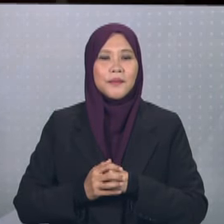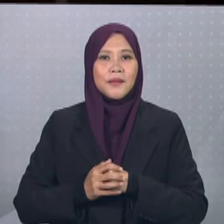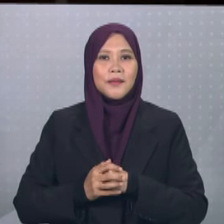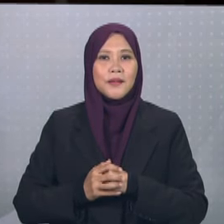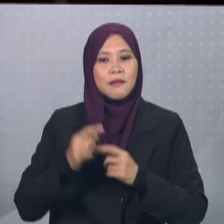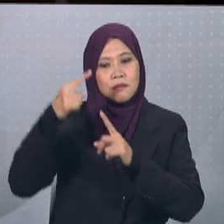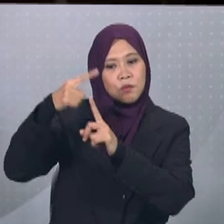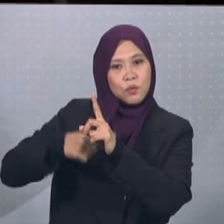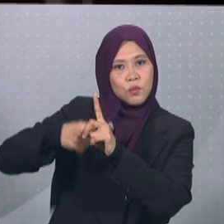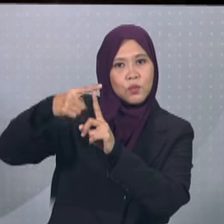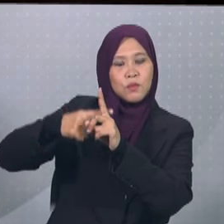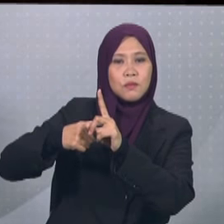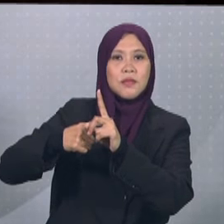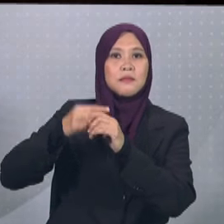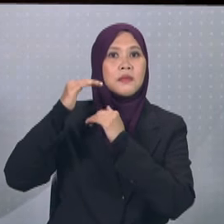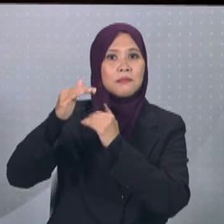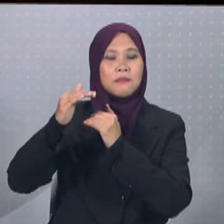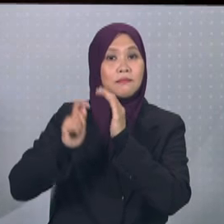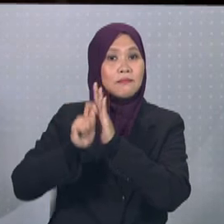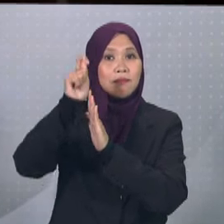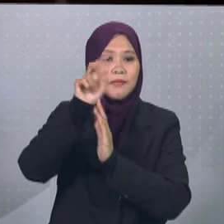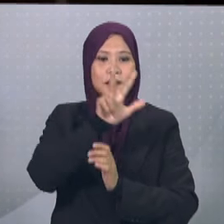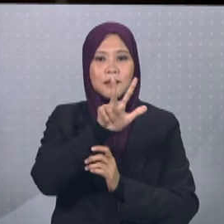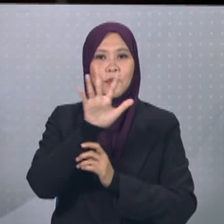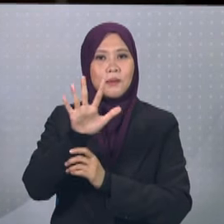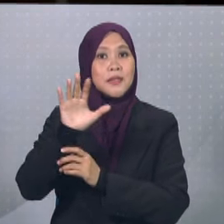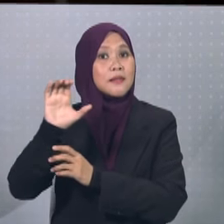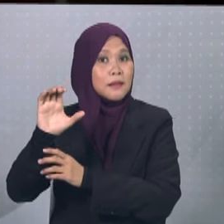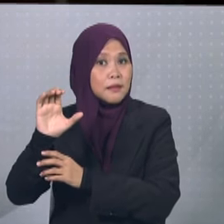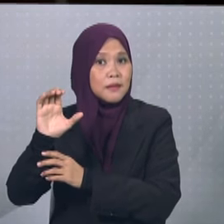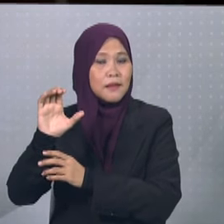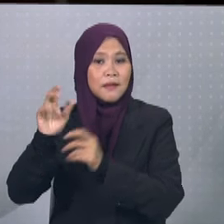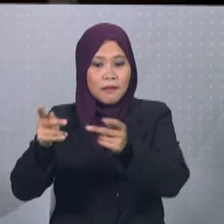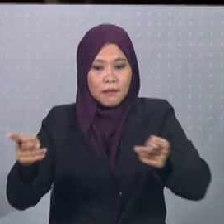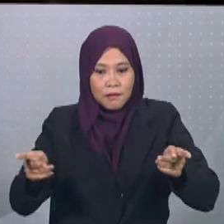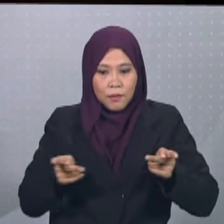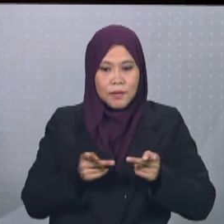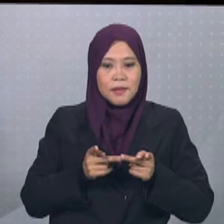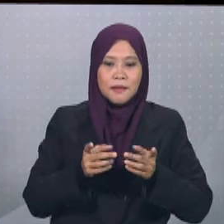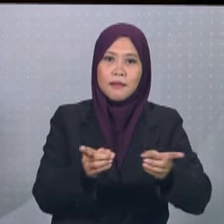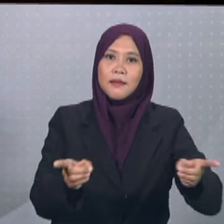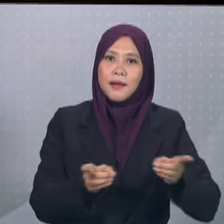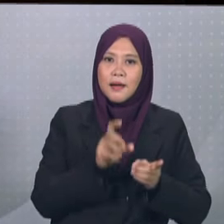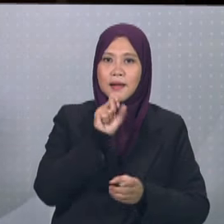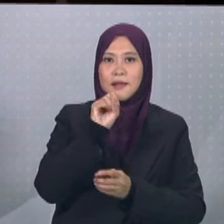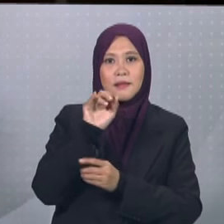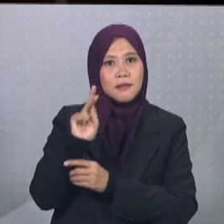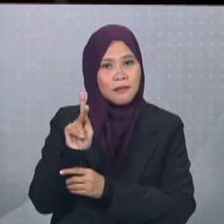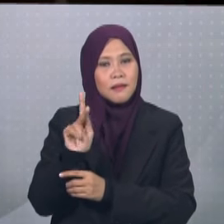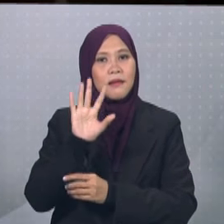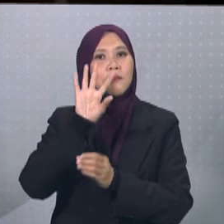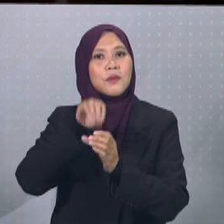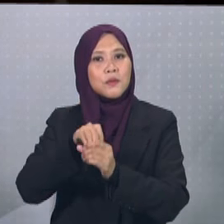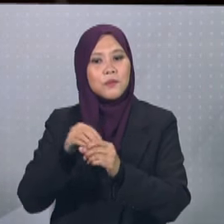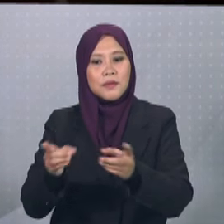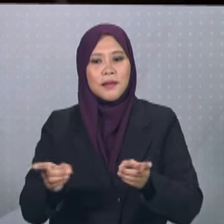Manakala bagi suhu maksima tertinggi iaitu paling tinggi 35 darjah Celsius di kawasan daerah Sik termasuklah di